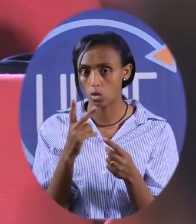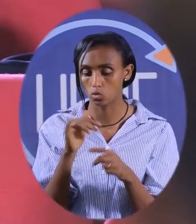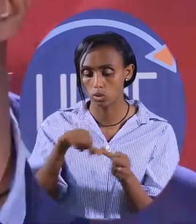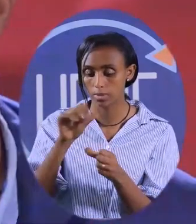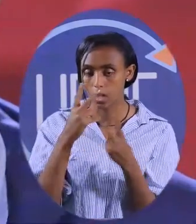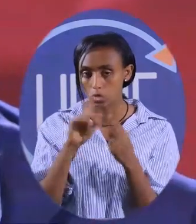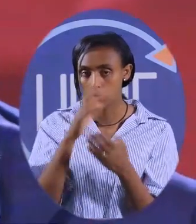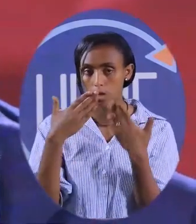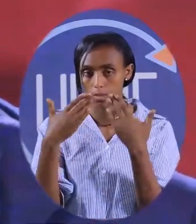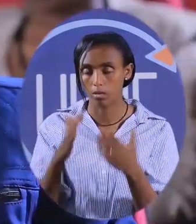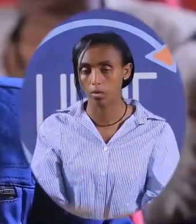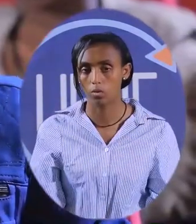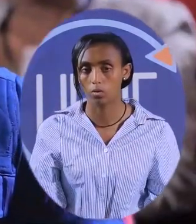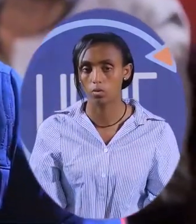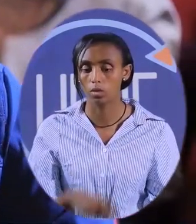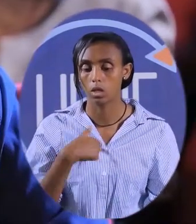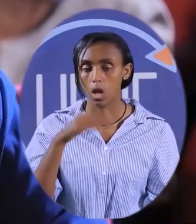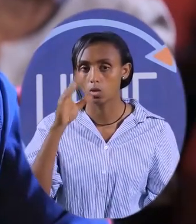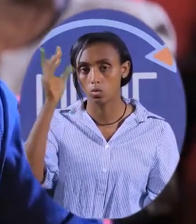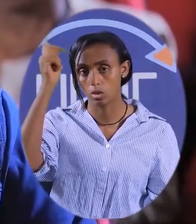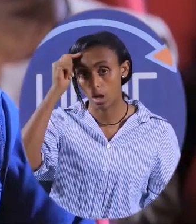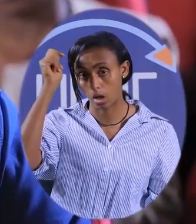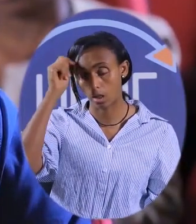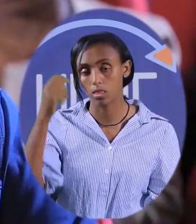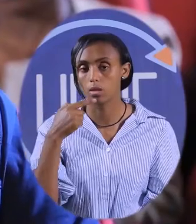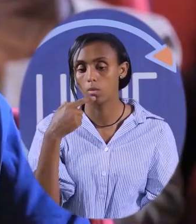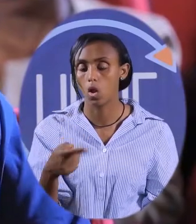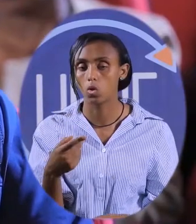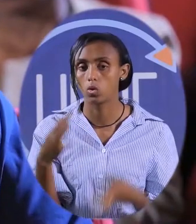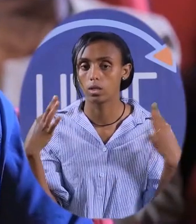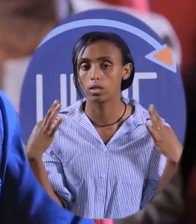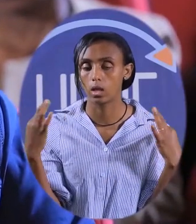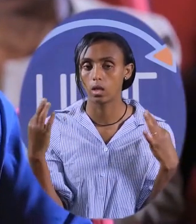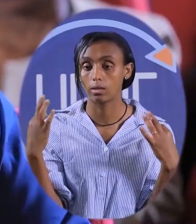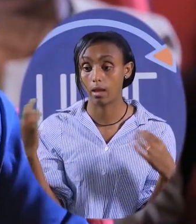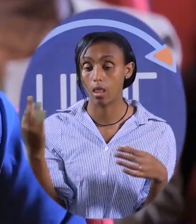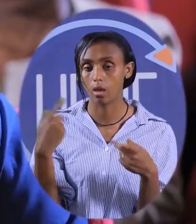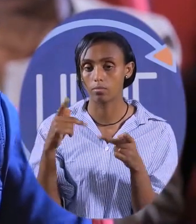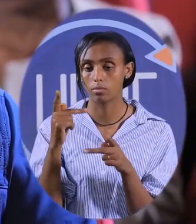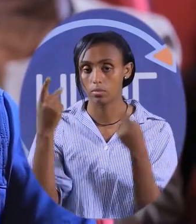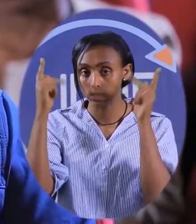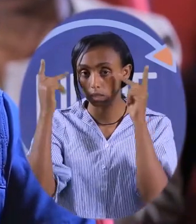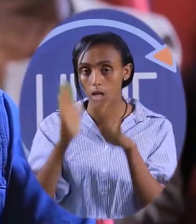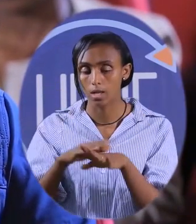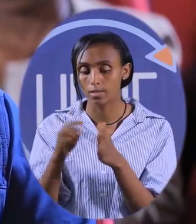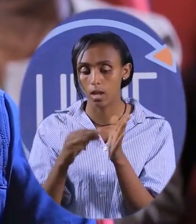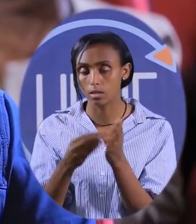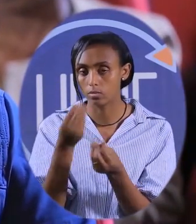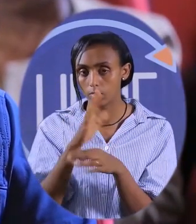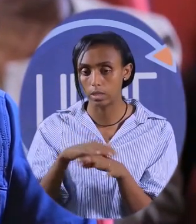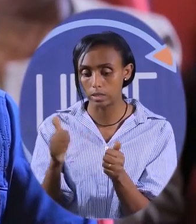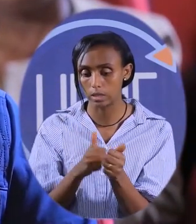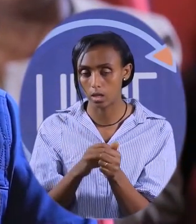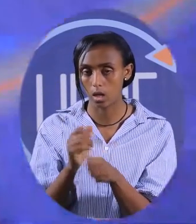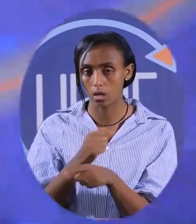አላችሁ? አመሰግናለሁ። እኔ አቶ ታረቀኝ ባላለሁ ጤና ሚኒስቴር ላይ የሥርዓተ ምግብ ክትትልና